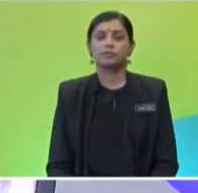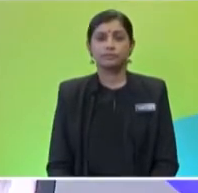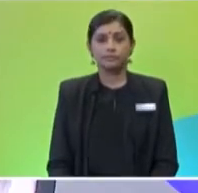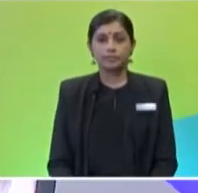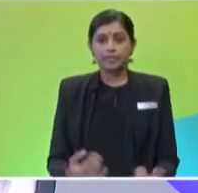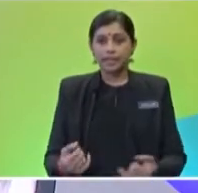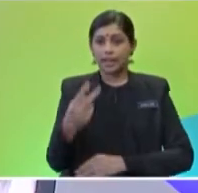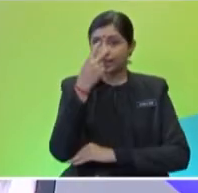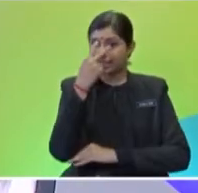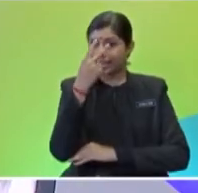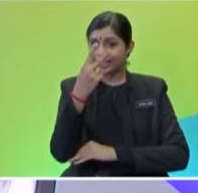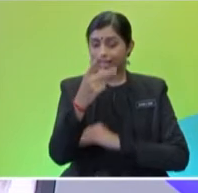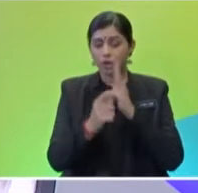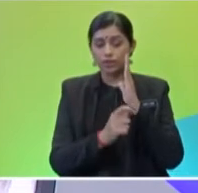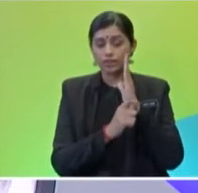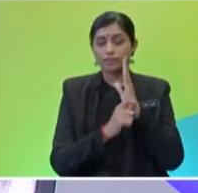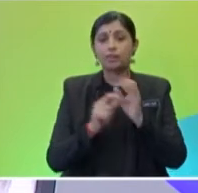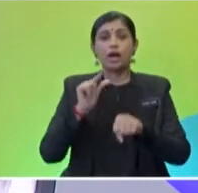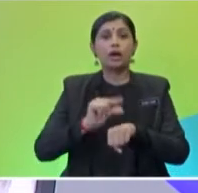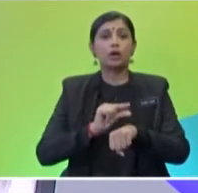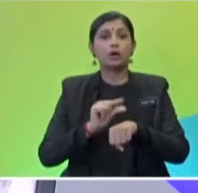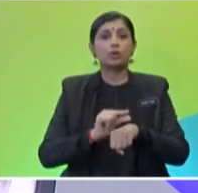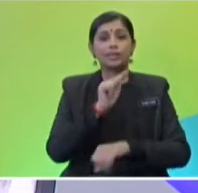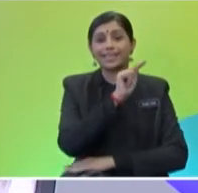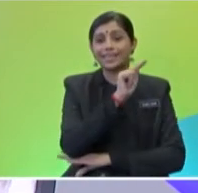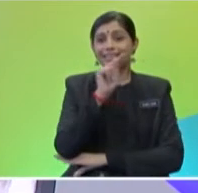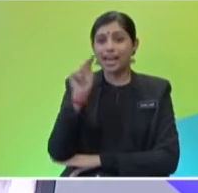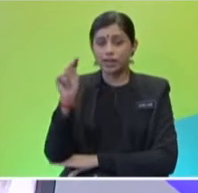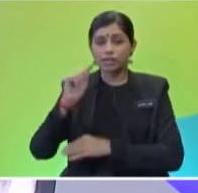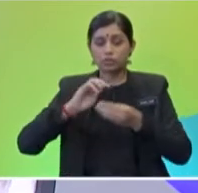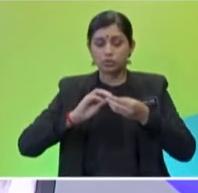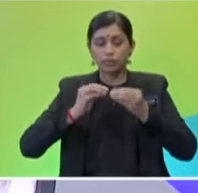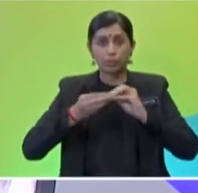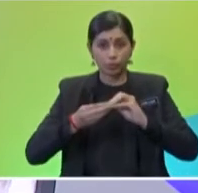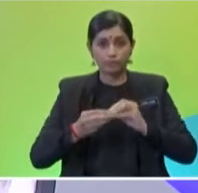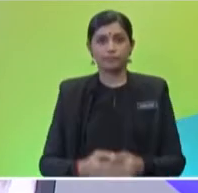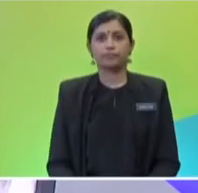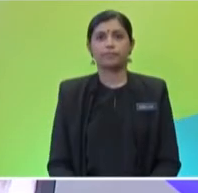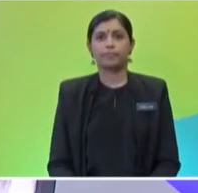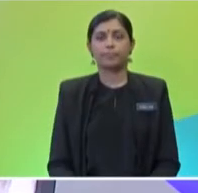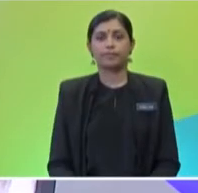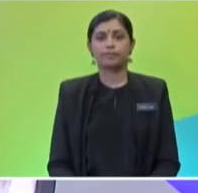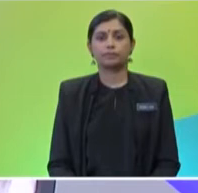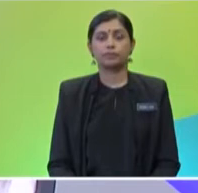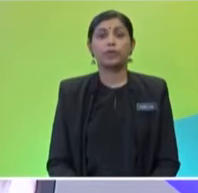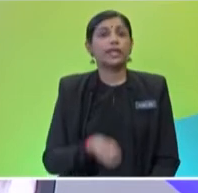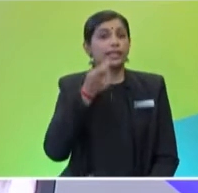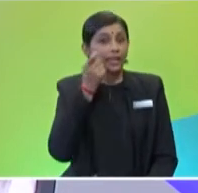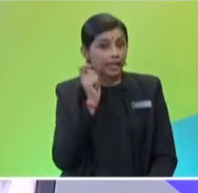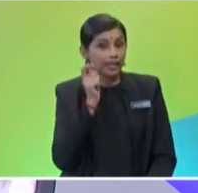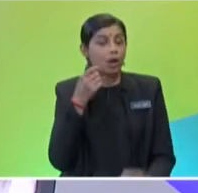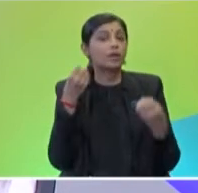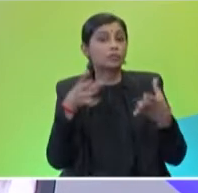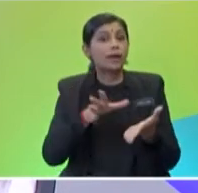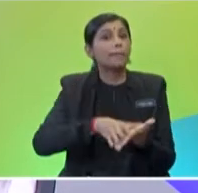akan lihat tambah guna garis nombor. Okey, ayuh kita perhatikan. Sekiranya tadi di